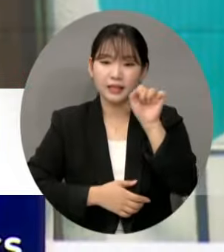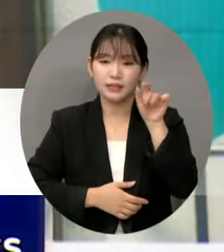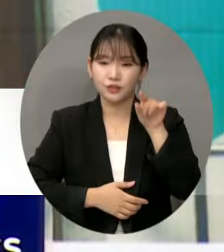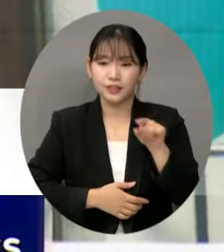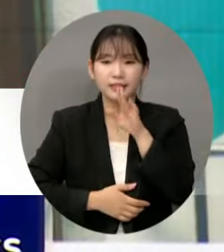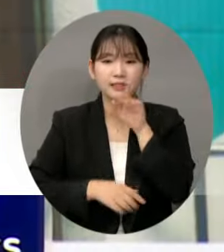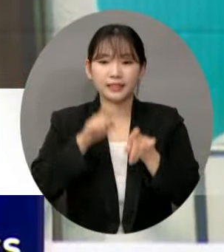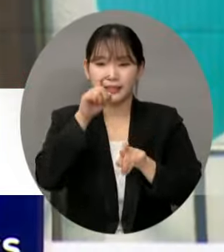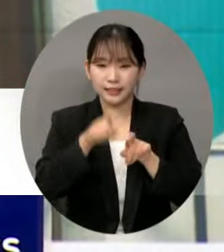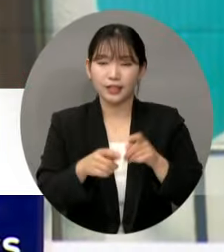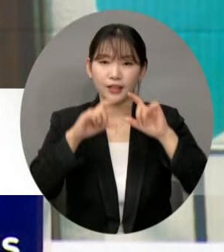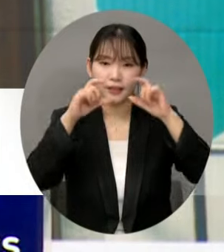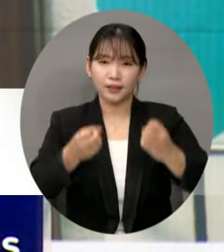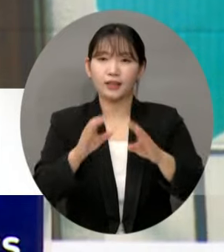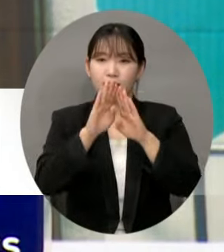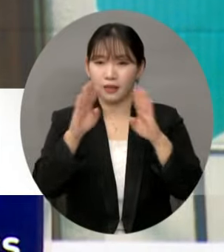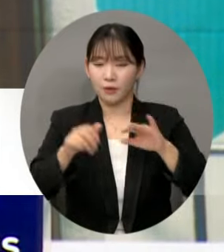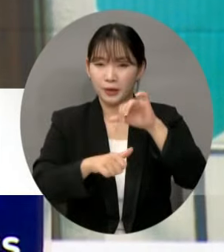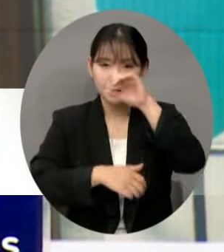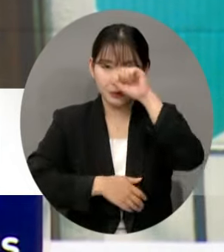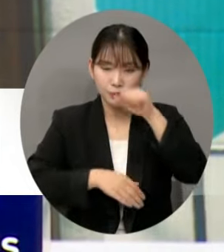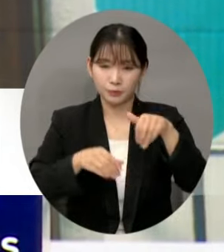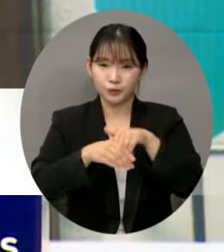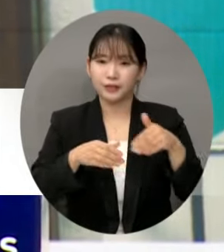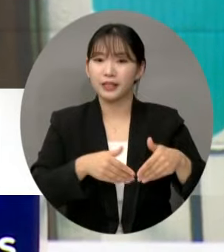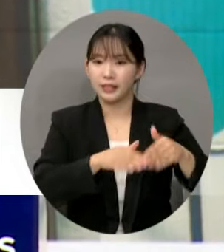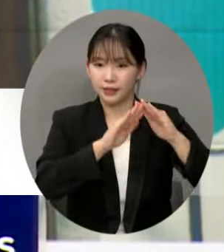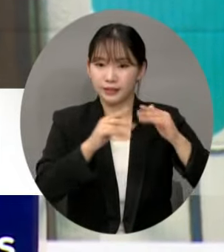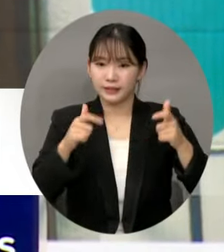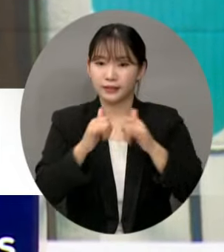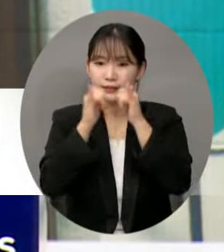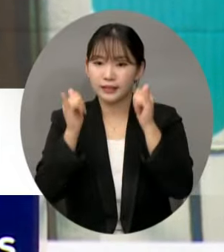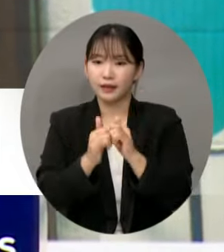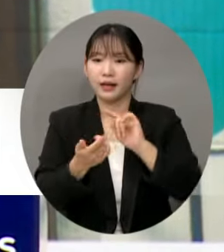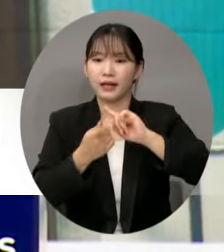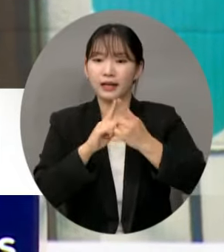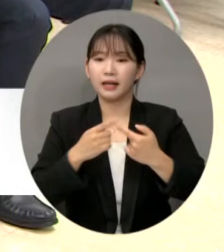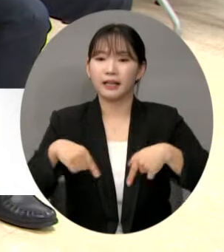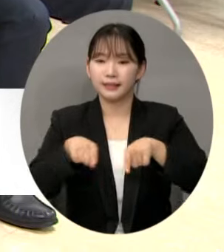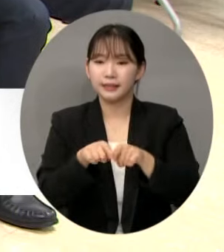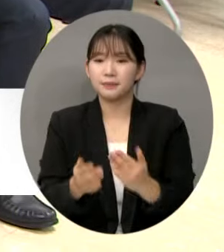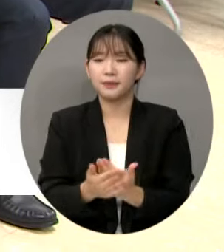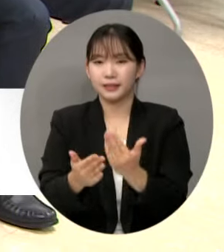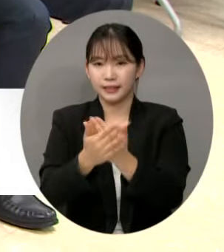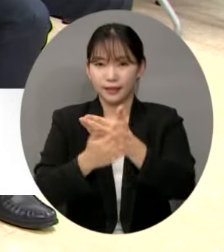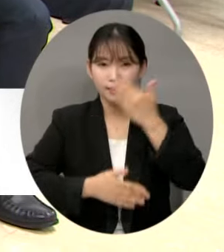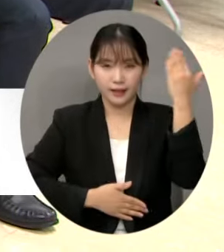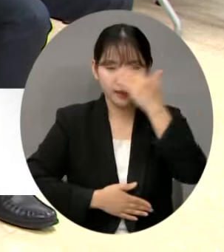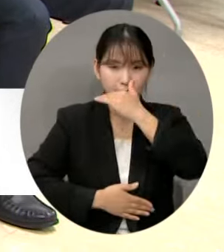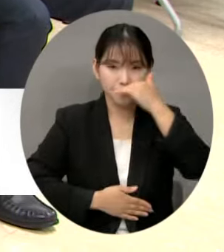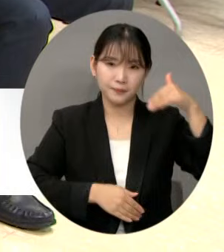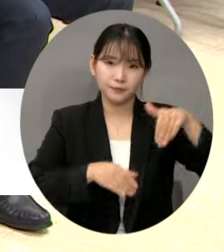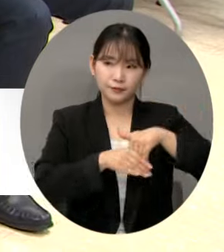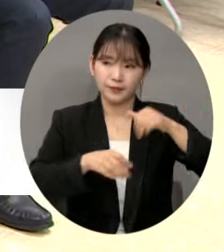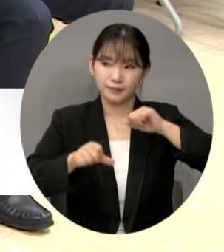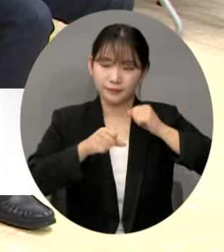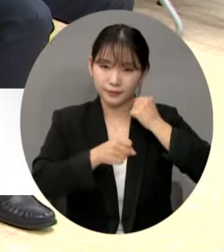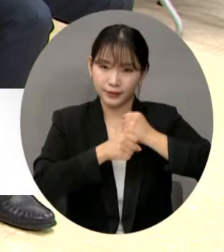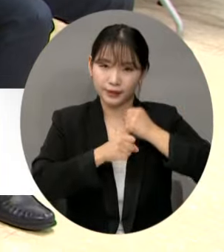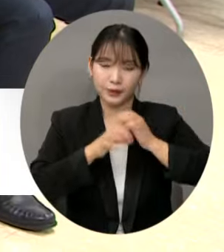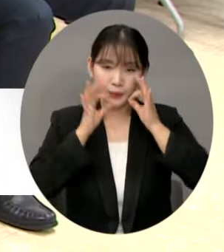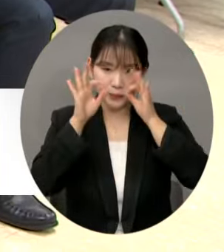실천 선언식을 갖고 친환경 문화 조성과 지역 사회와의 동반 성장 청렴한 윤리문화 조성의 앞장